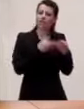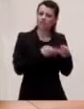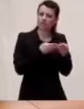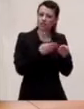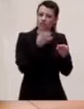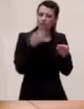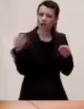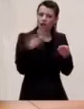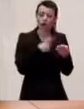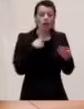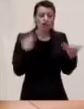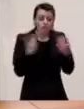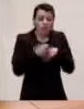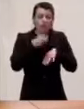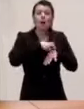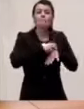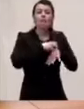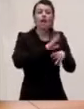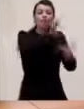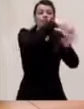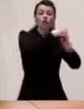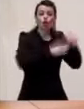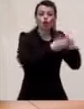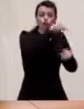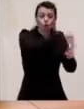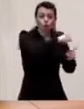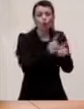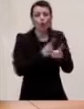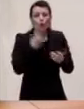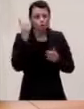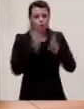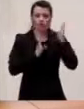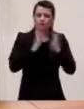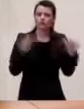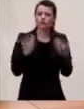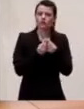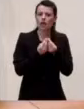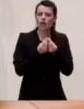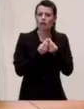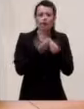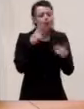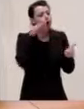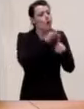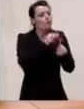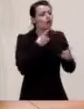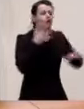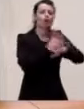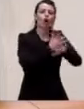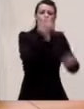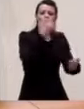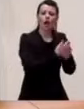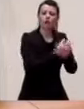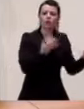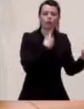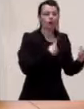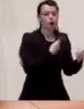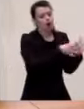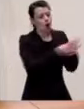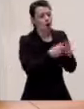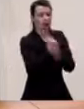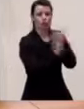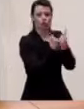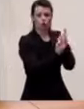con il medico della struttura, gli interventi specialistici più opportuni in relazione ai profili, ivi compreso il trasporto in